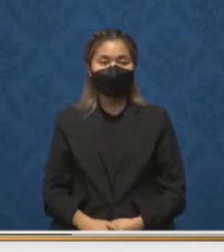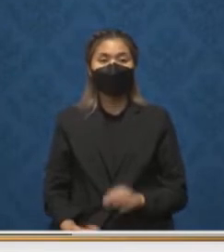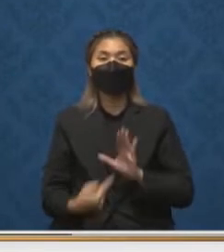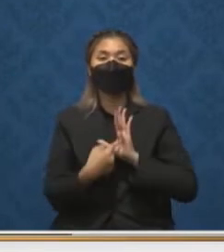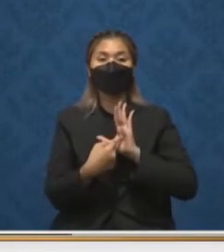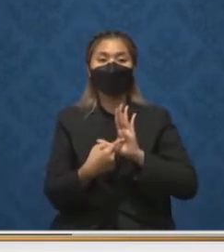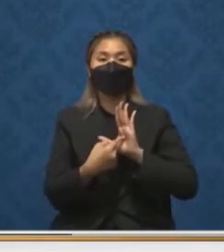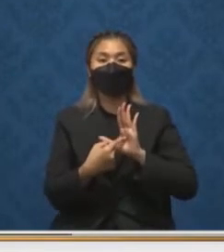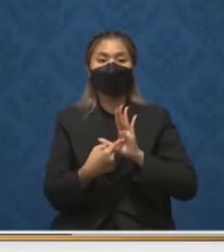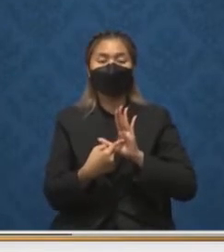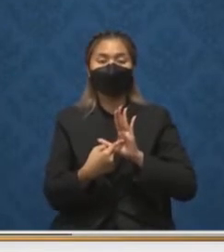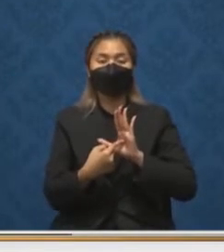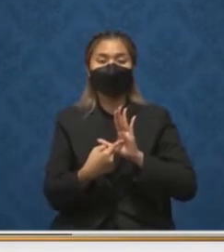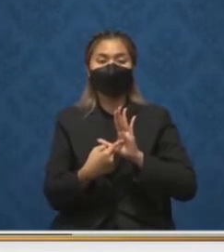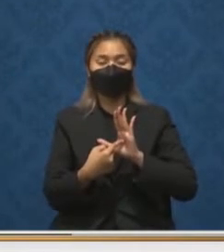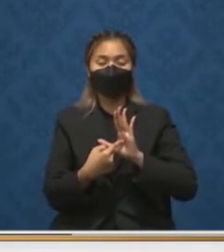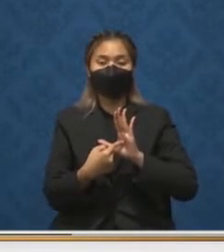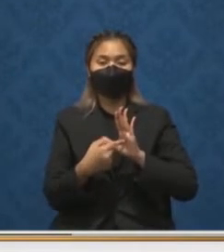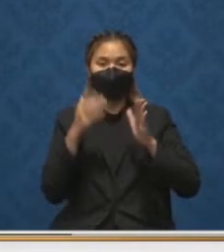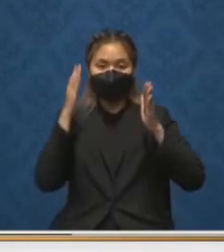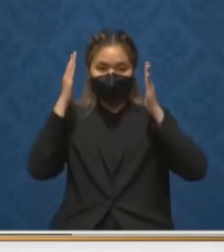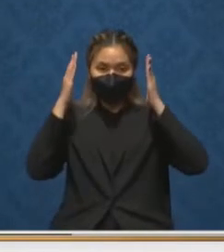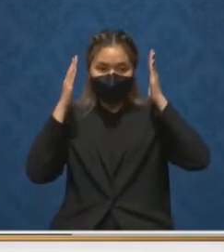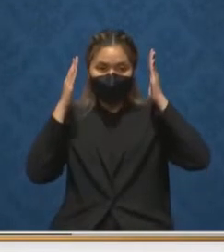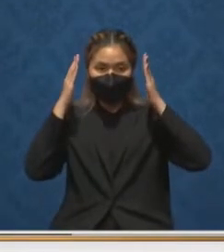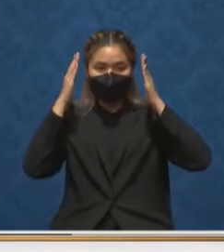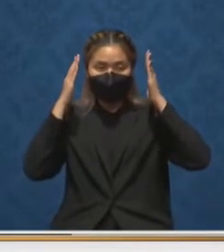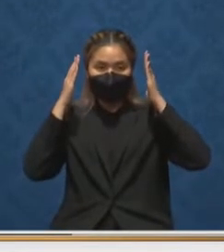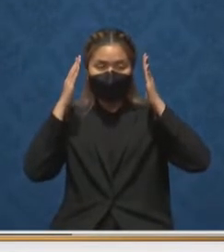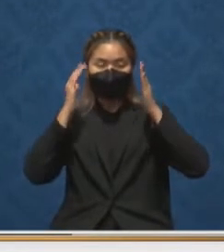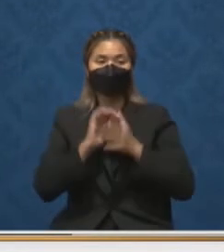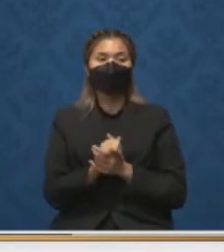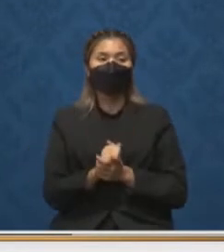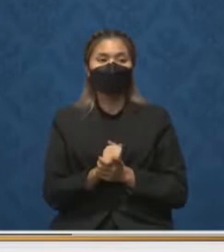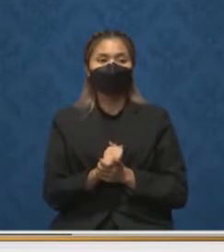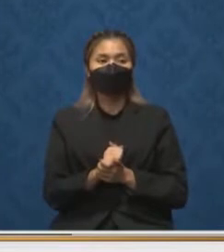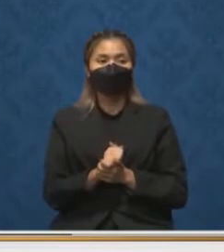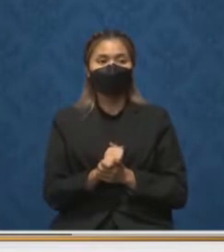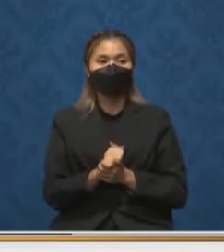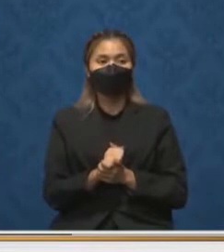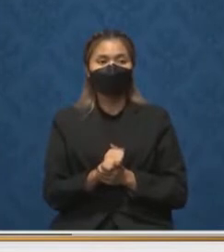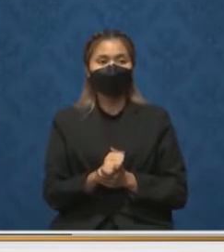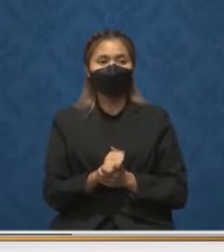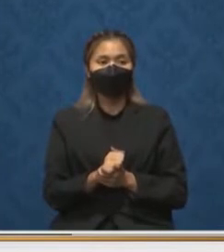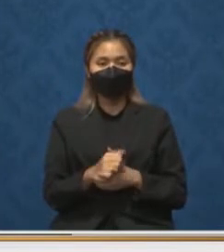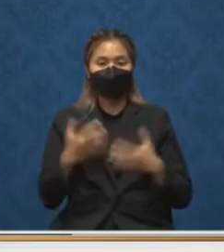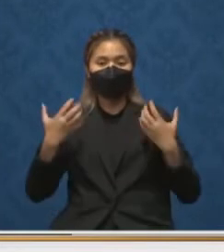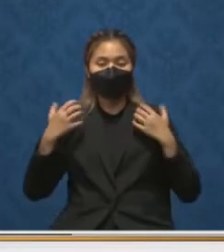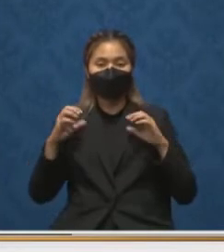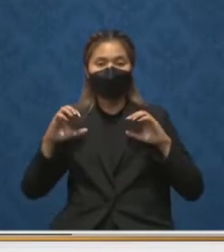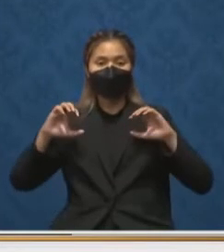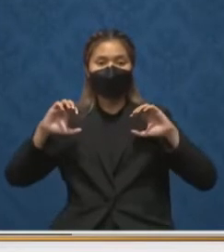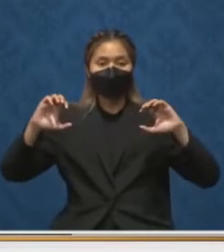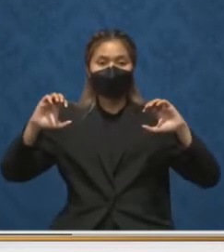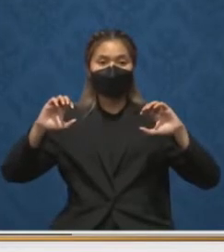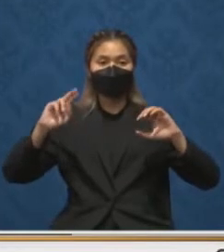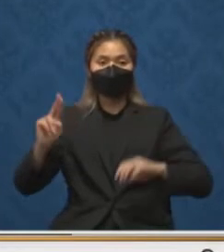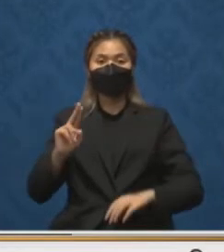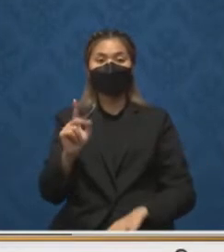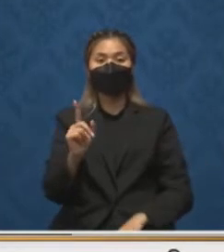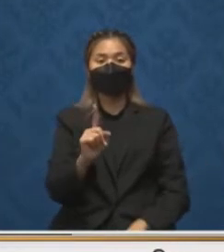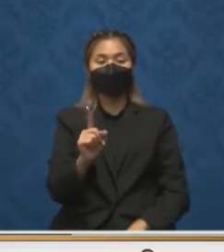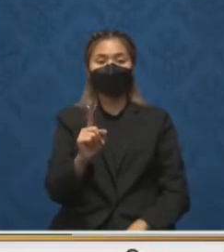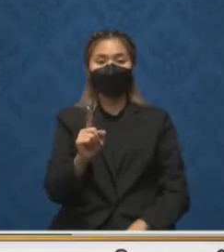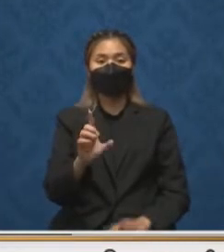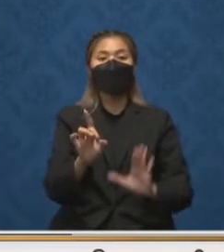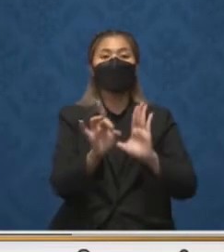ประเทศเวยตนามมีนะครับแต่นโยบายของรฐของเขากคอว่จะใช้เมื่อเป็หนทาง